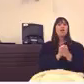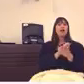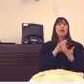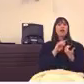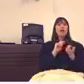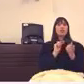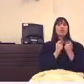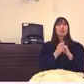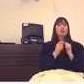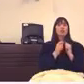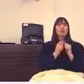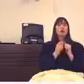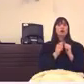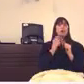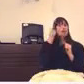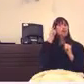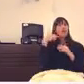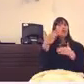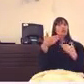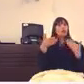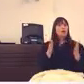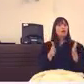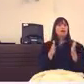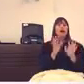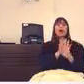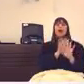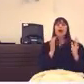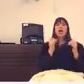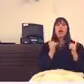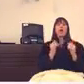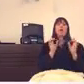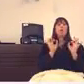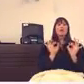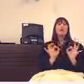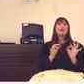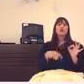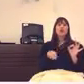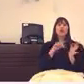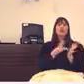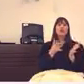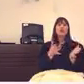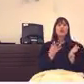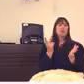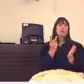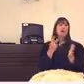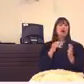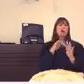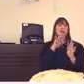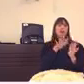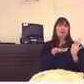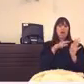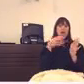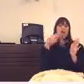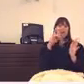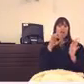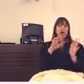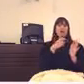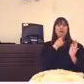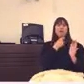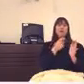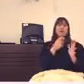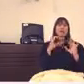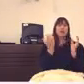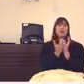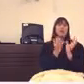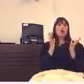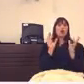תשנו, איך אמרת, תחשבו מחוץ לקופסה, אין היום במציאות שאנחנו נמצאים בטח באדר, במצוקת הכיתות